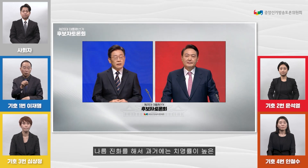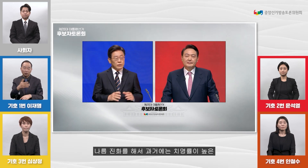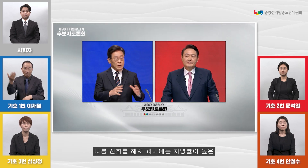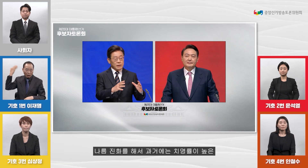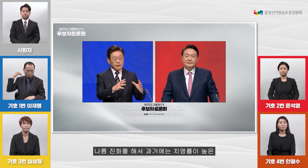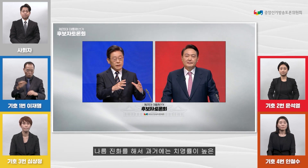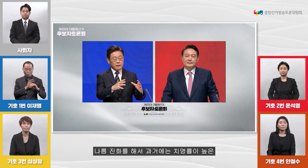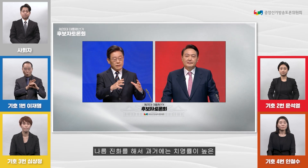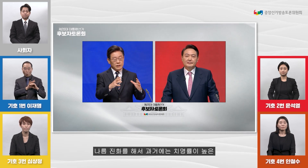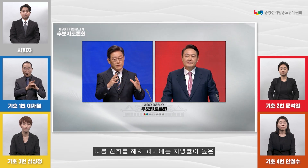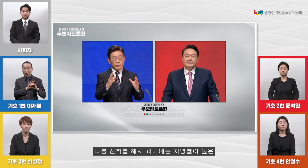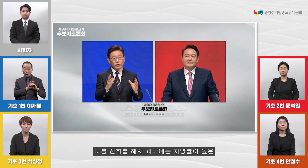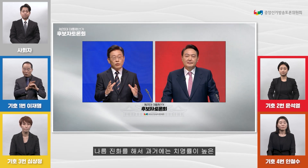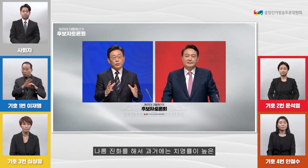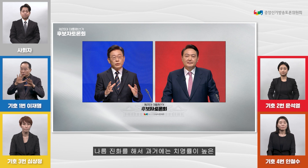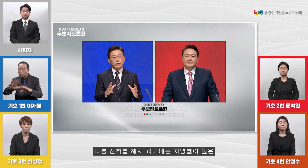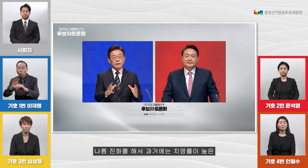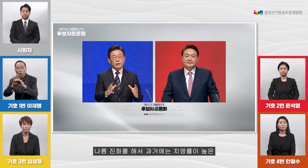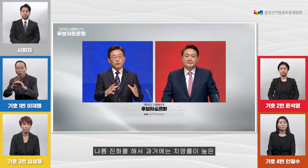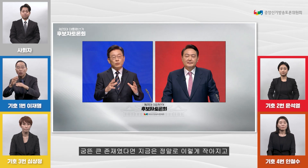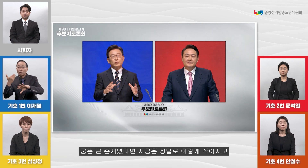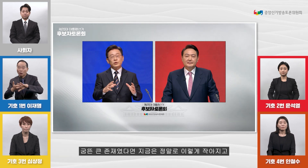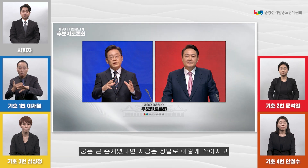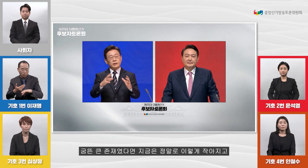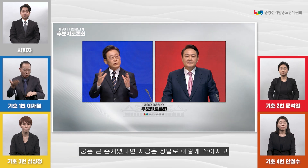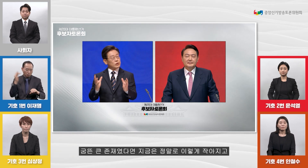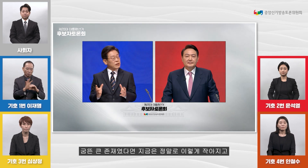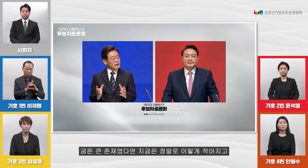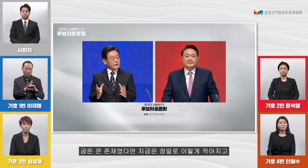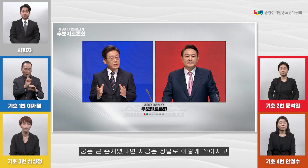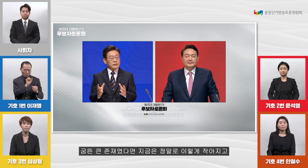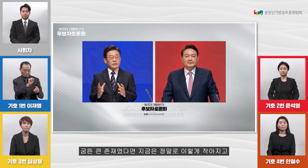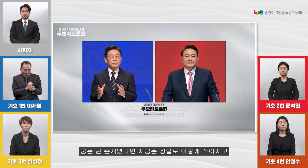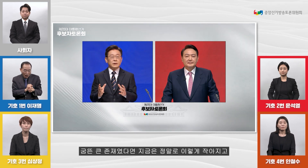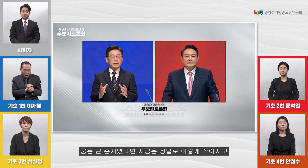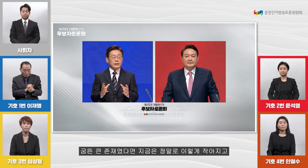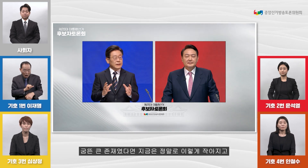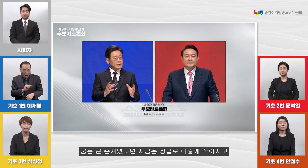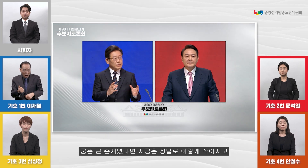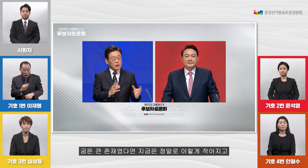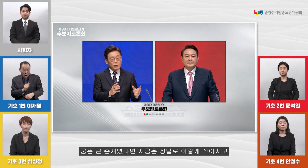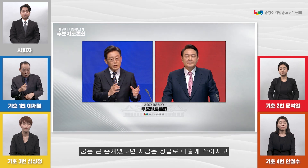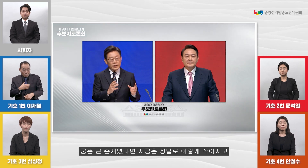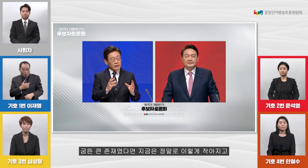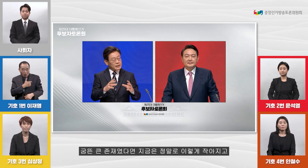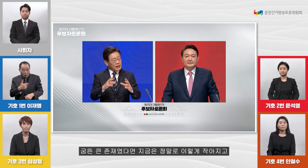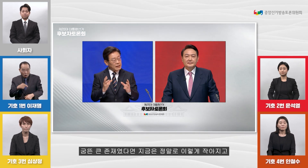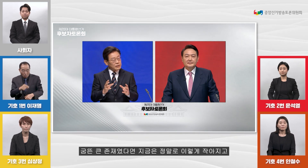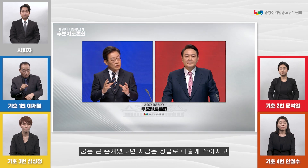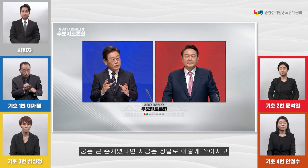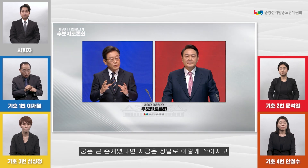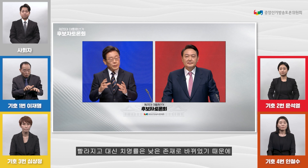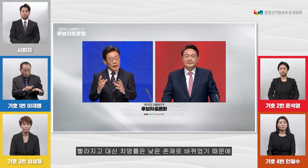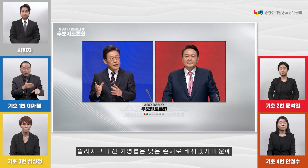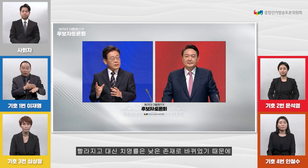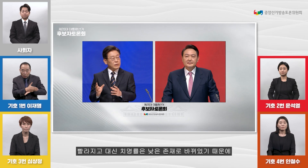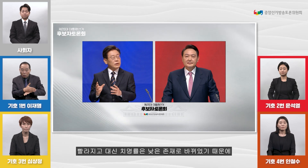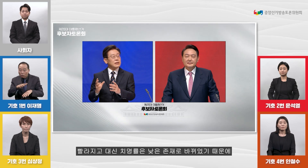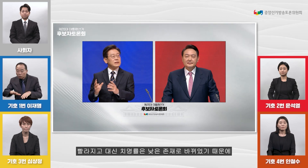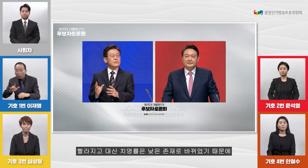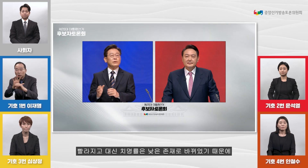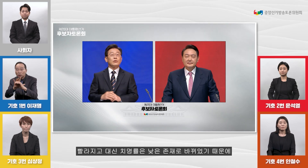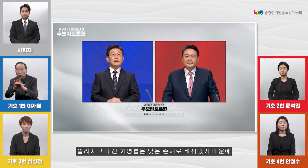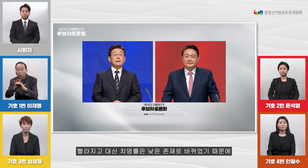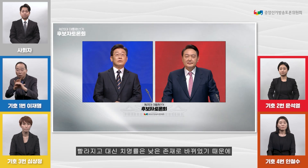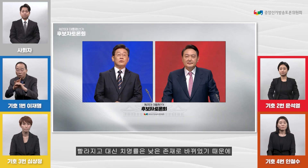해서 과거에는 치명률이 높은 굼뜬 큰 존재였다면 지금은 정말로 이렇게 작아지고 빨라지고